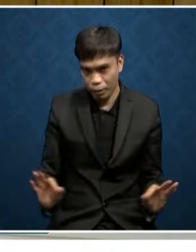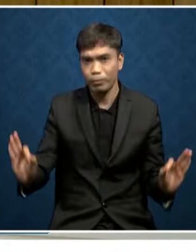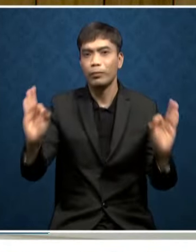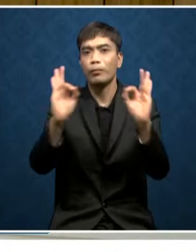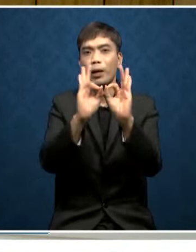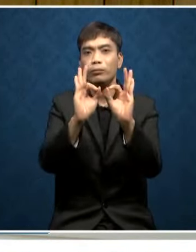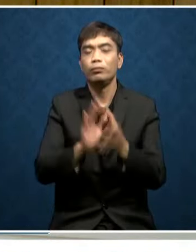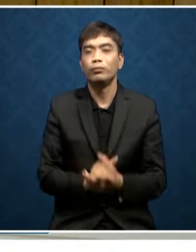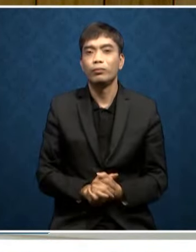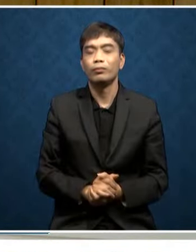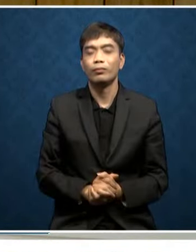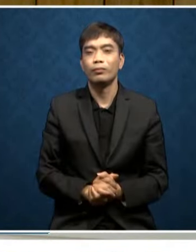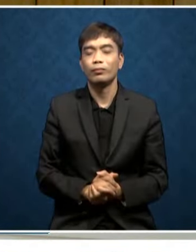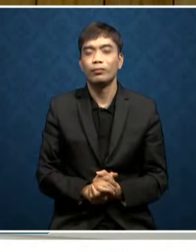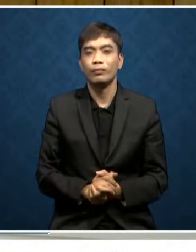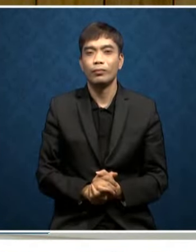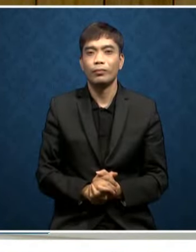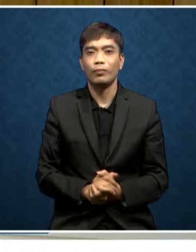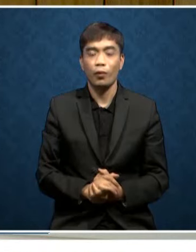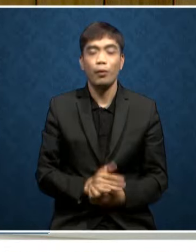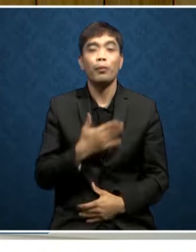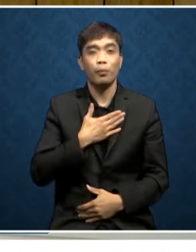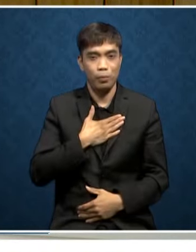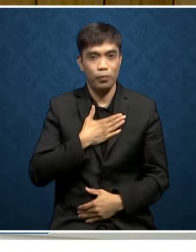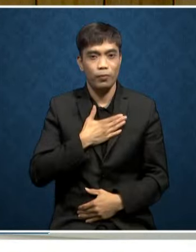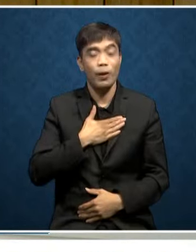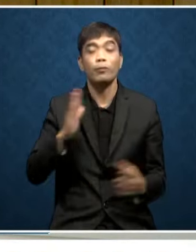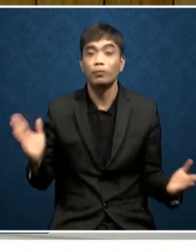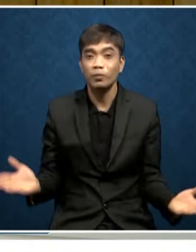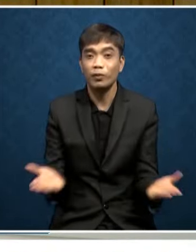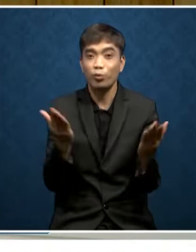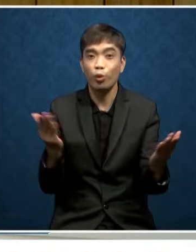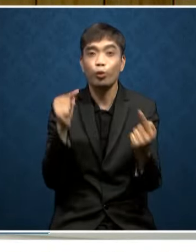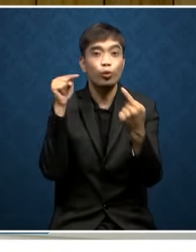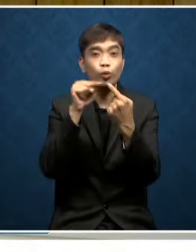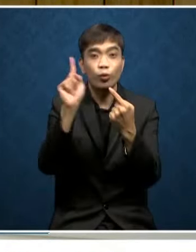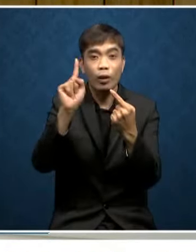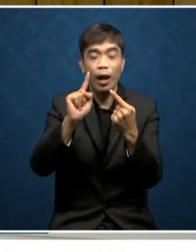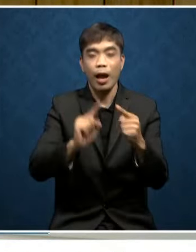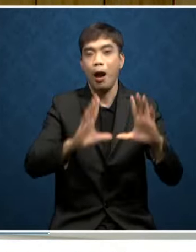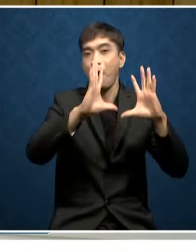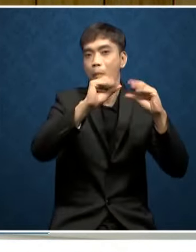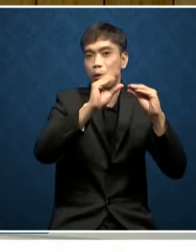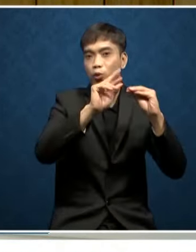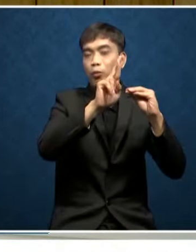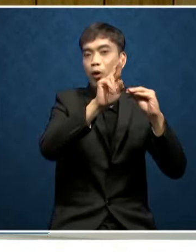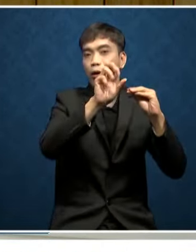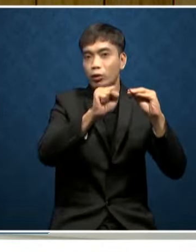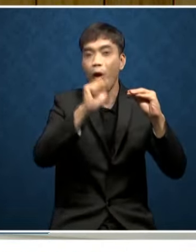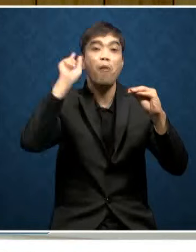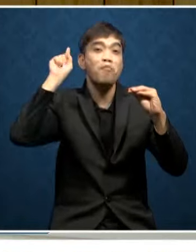งนอกจากนั้นดิฉันขอสนับสนุนการมีส่วนร่วมในการประชุมสมาชิกรัฐสภาส